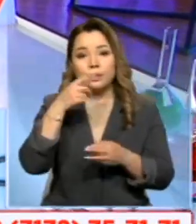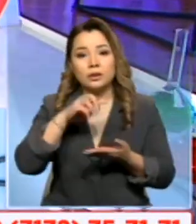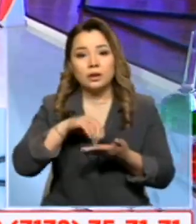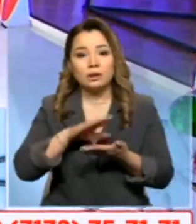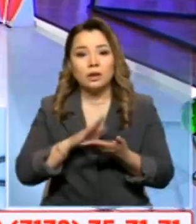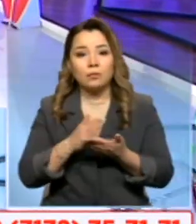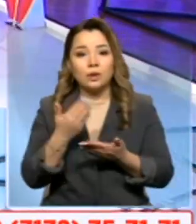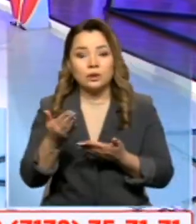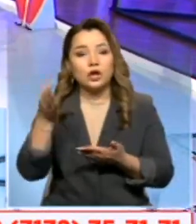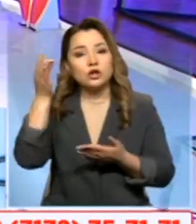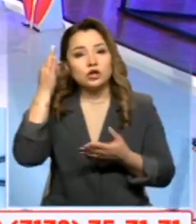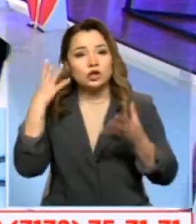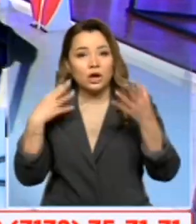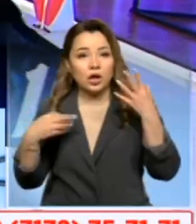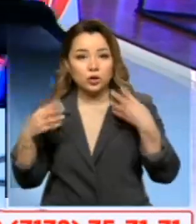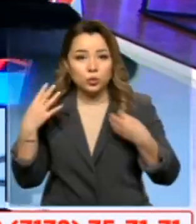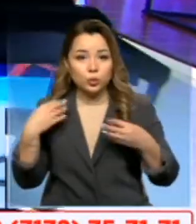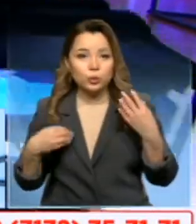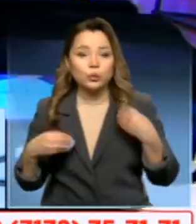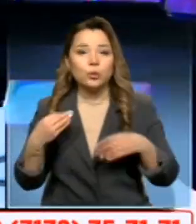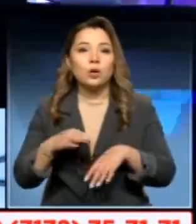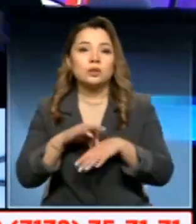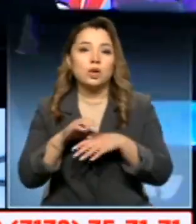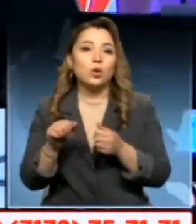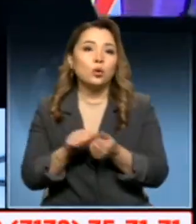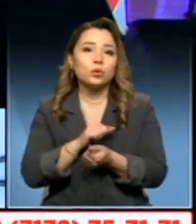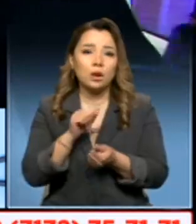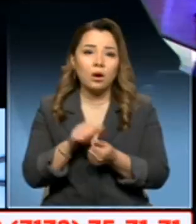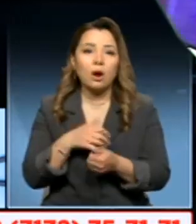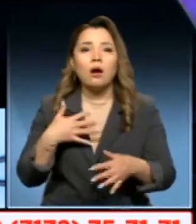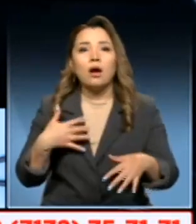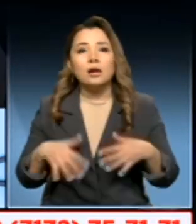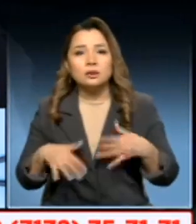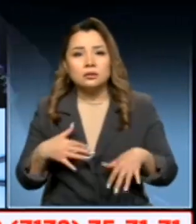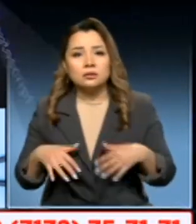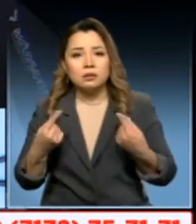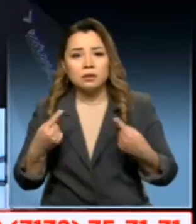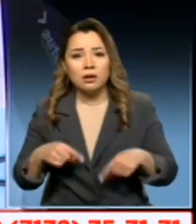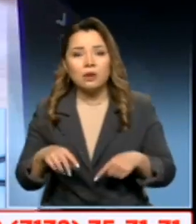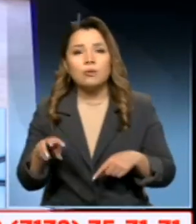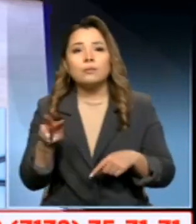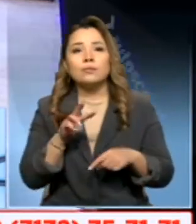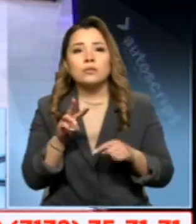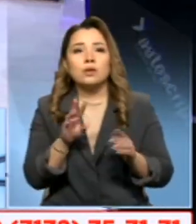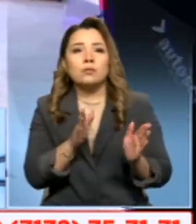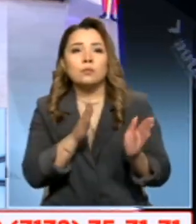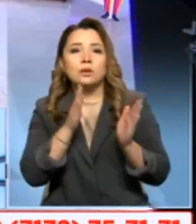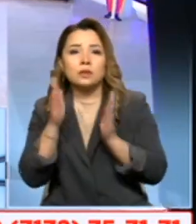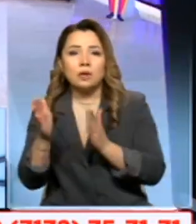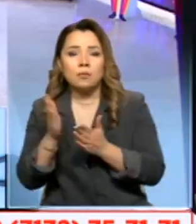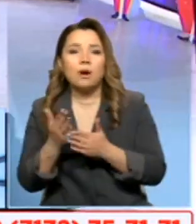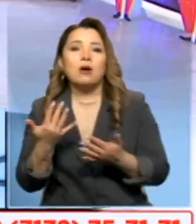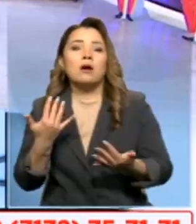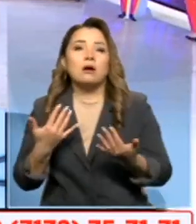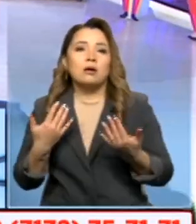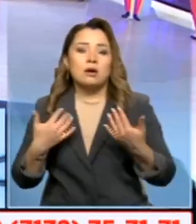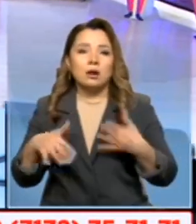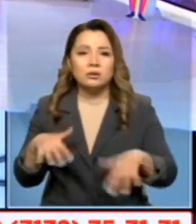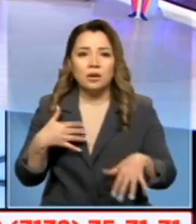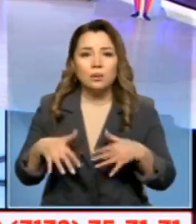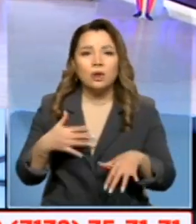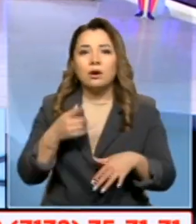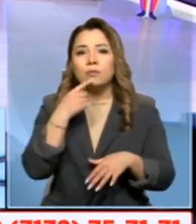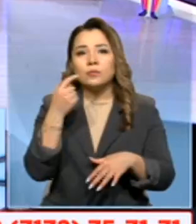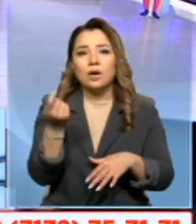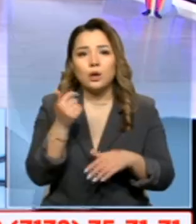иә? Шаш түсу, тері құрғау, әлсіздік, менструалдың циклы да бұзылады, анемияның да